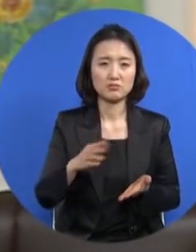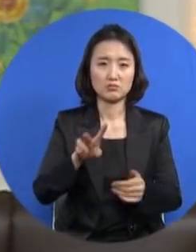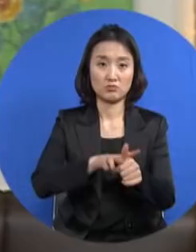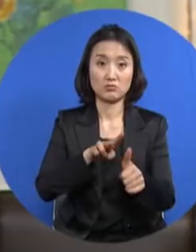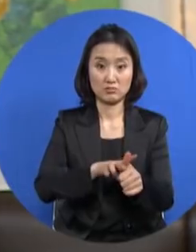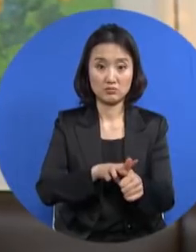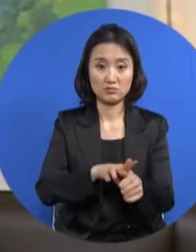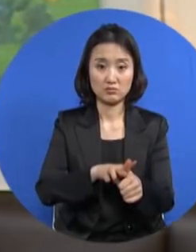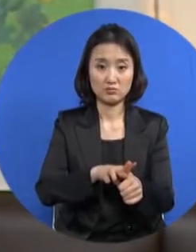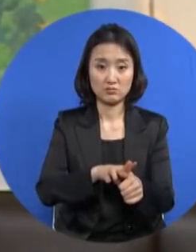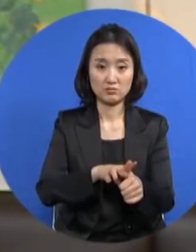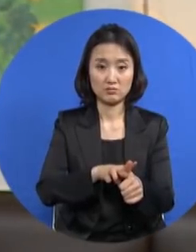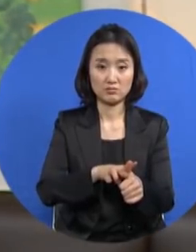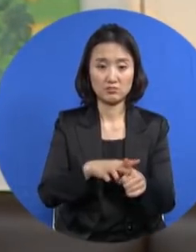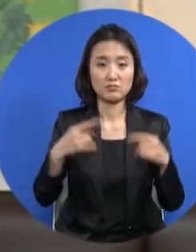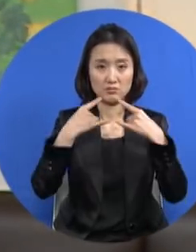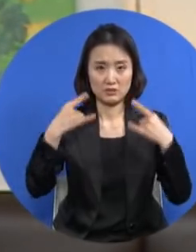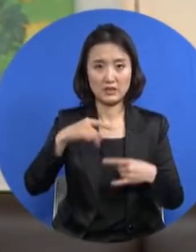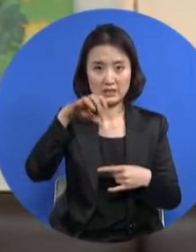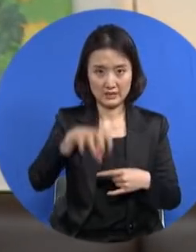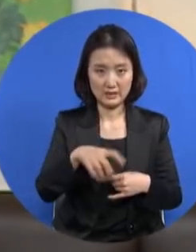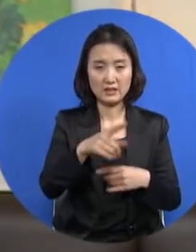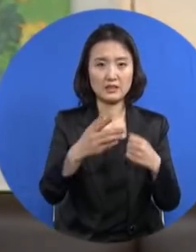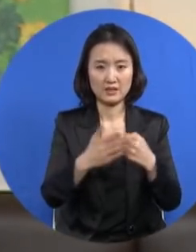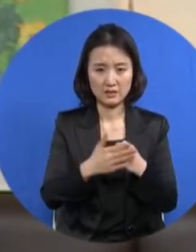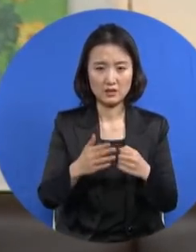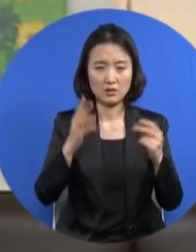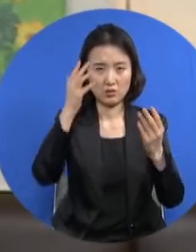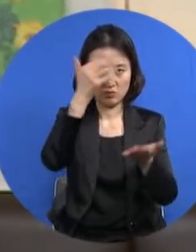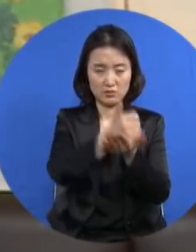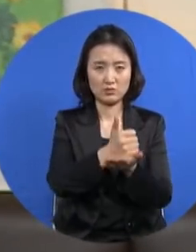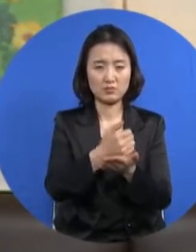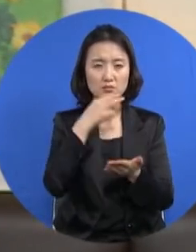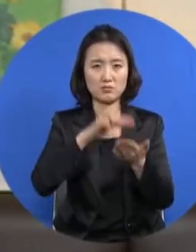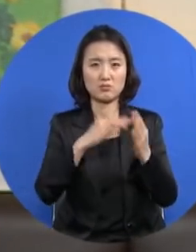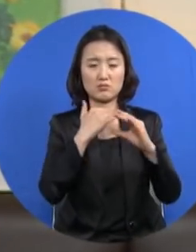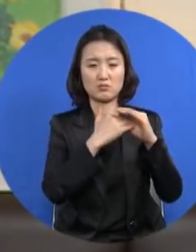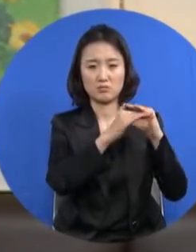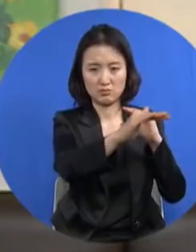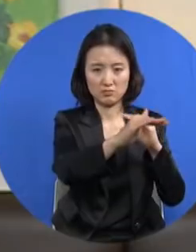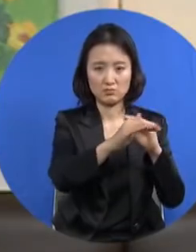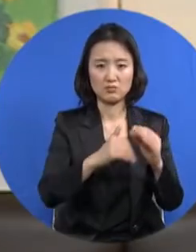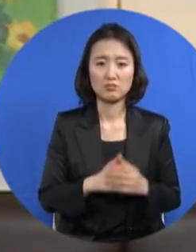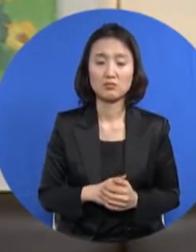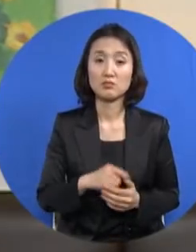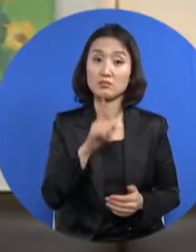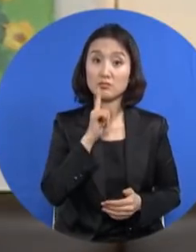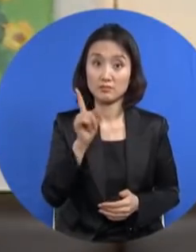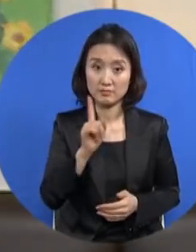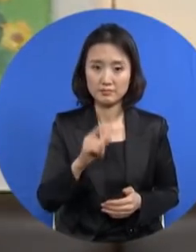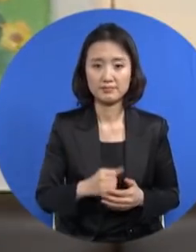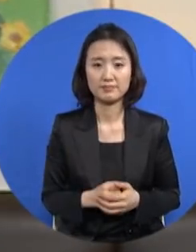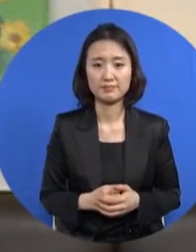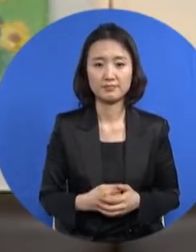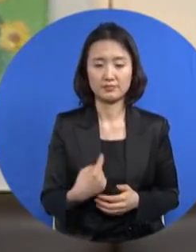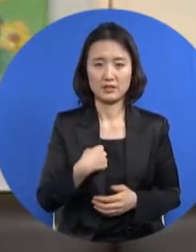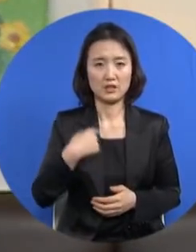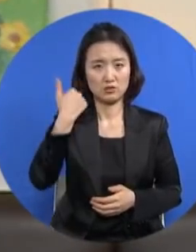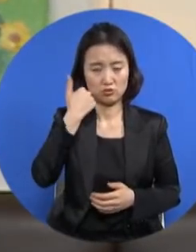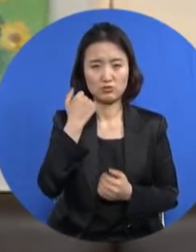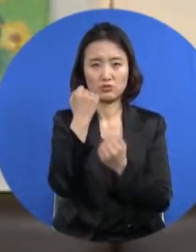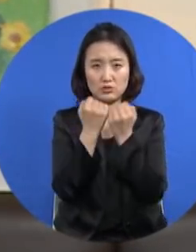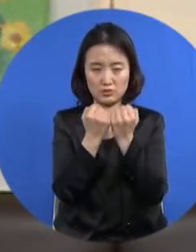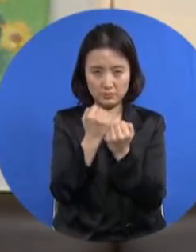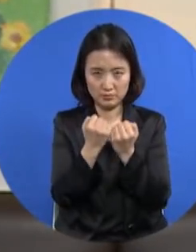슈퍼체인이 프랑스에 있었으니까 제일 큰데 회장님한테 딱 보냈죠. 3장짜리 편지를 보낼 때 이렇게 보냈어요. 제가 누군지 설명하고요.